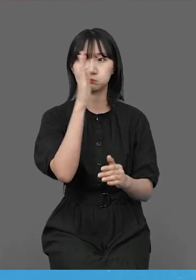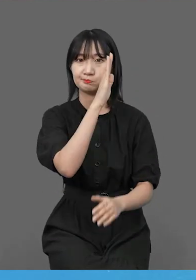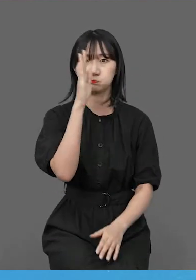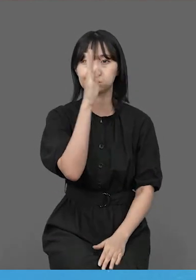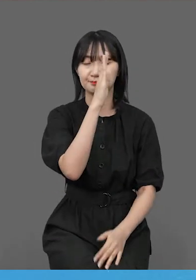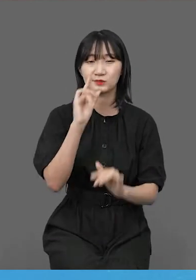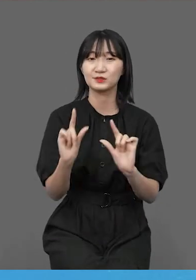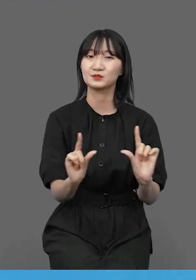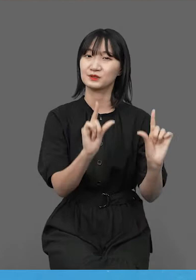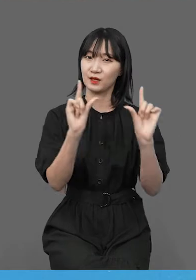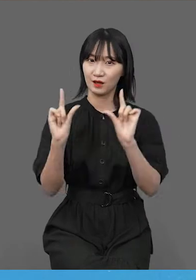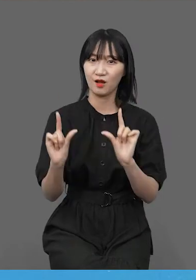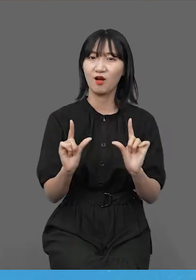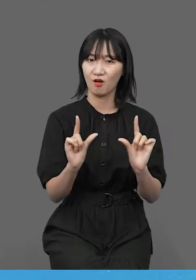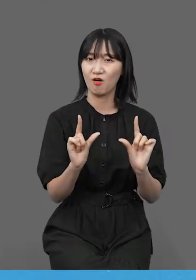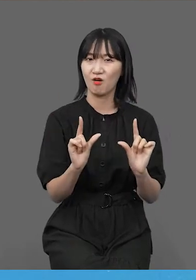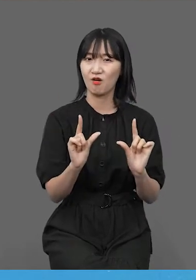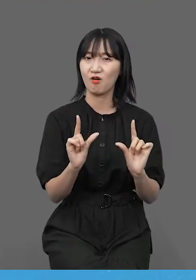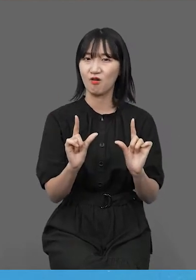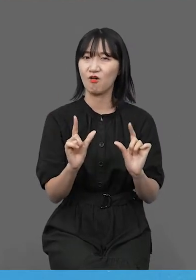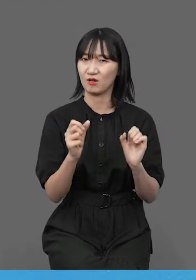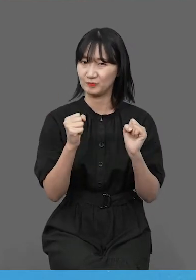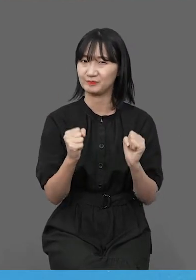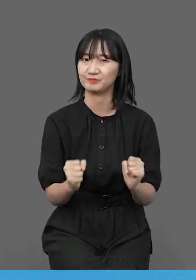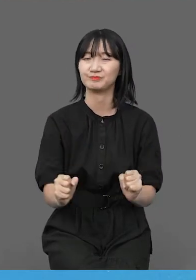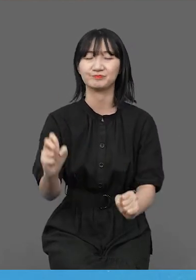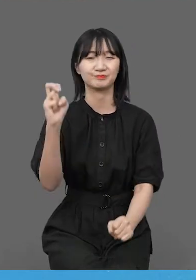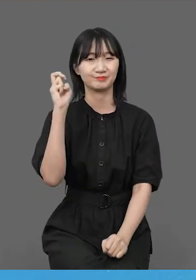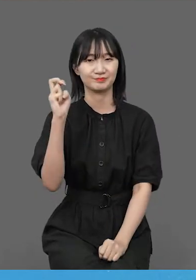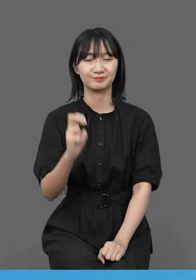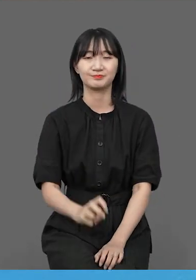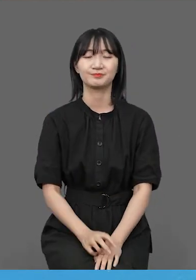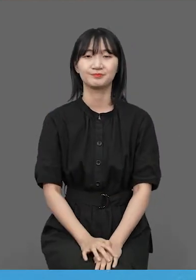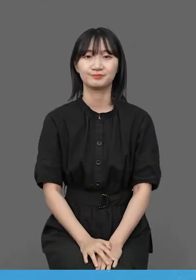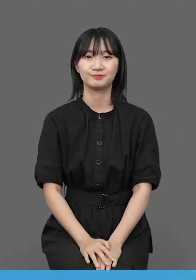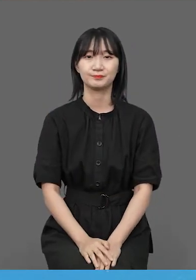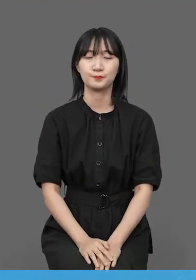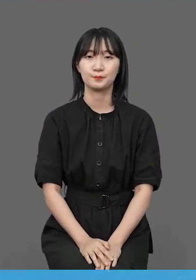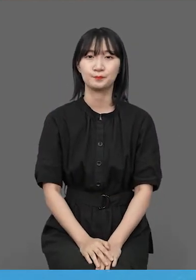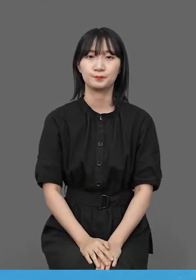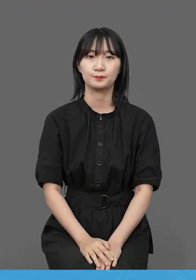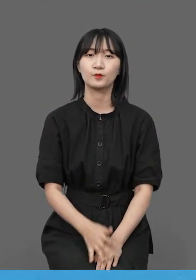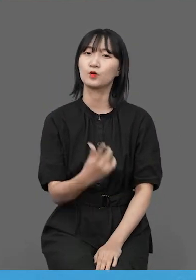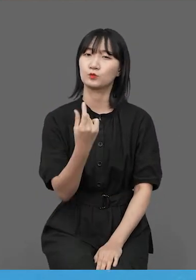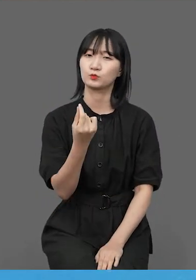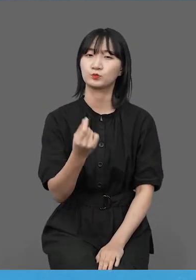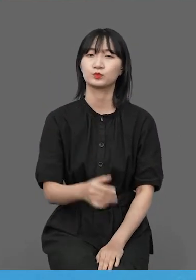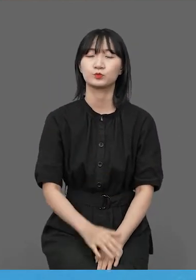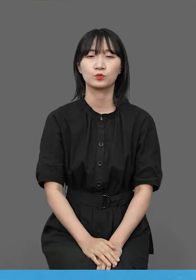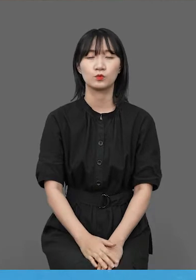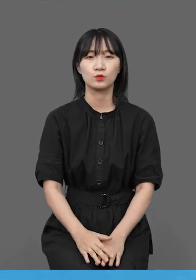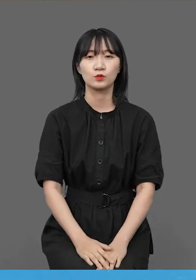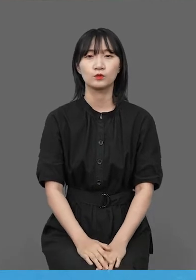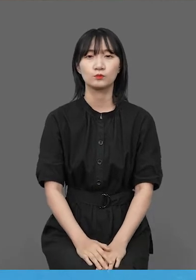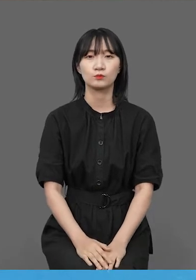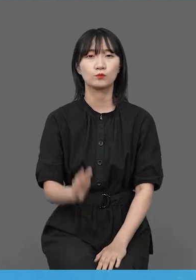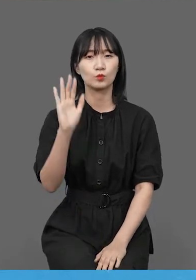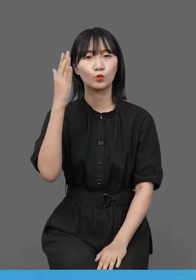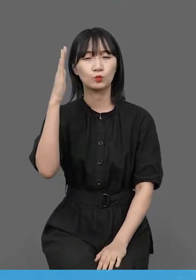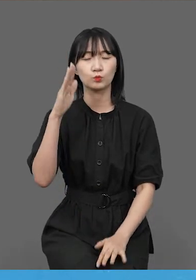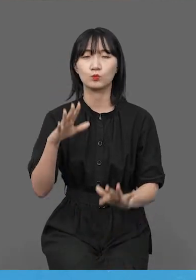이중인격자로 살아가시는 분들도 계시지 않을까 모르겠어요. 그렇죠. 우리는 진짜 어떻게 보면